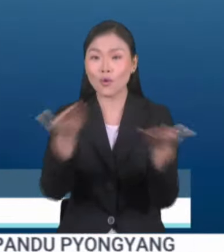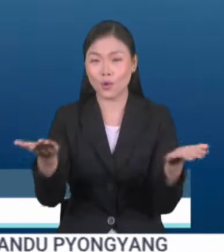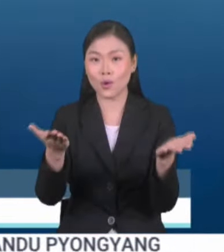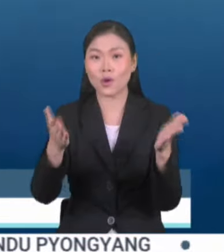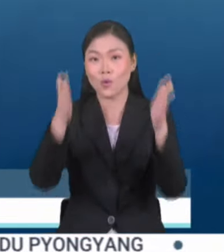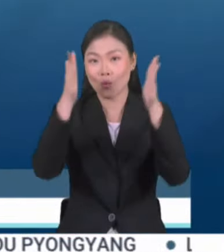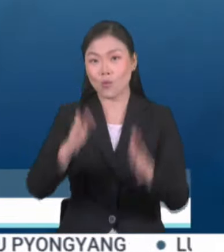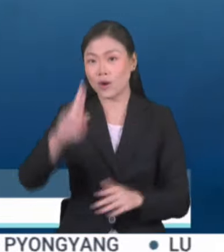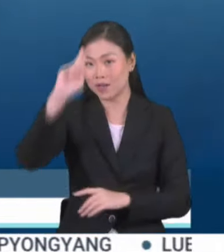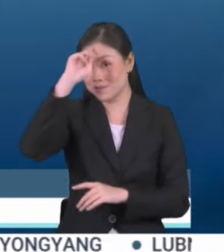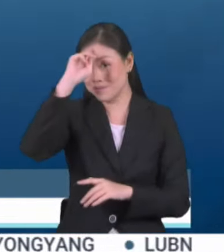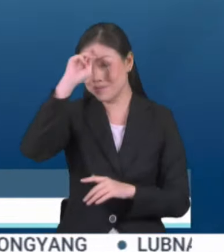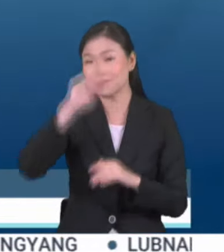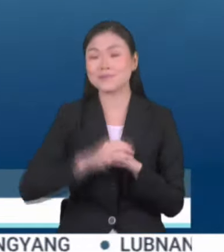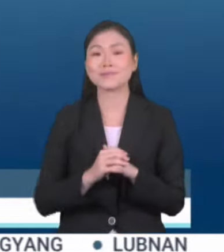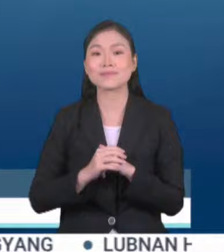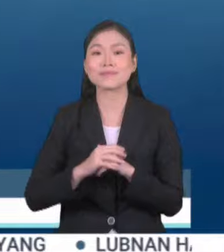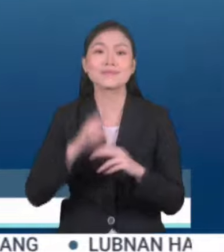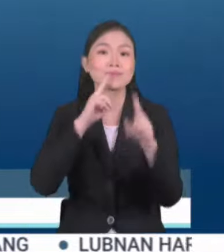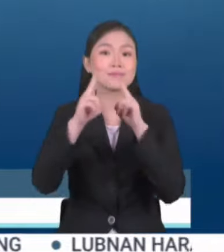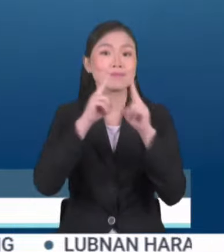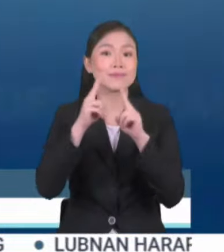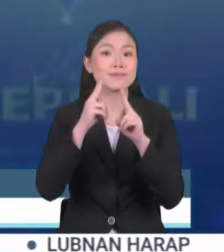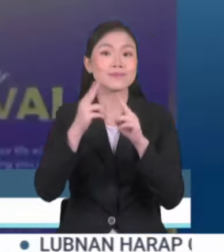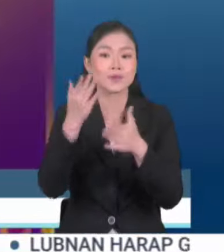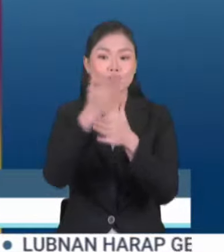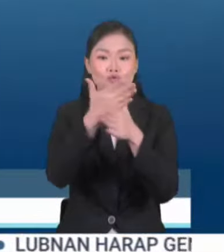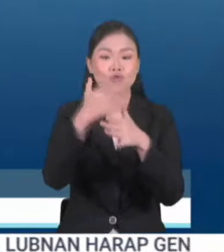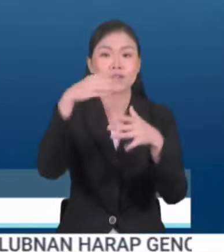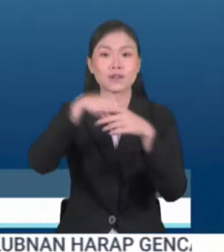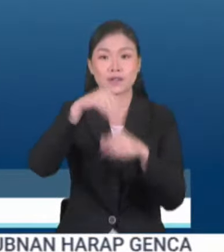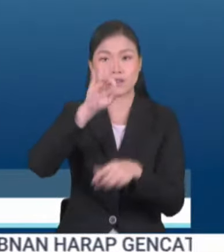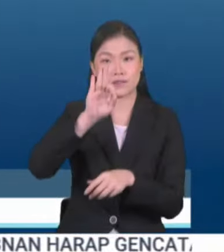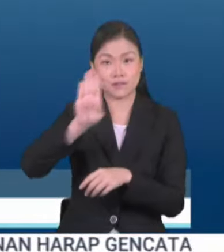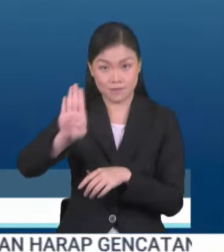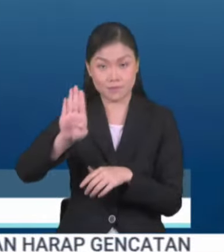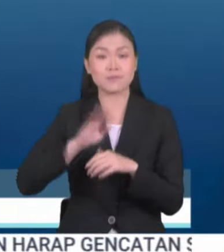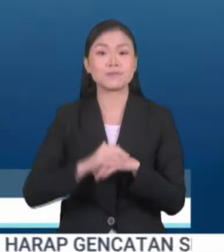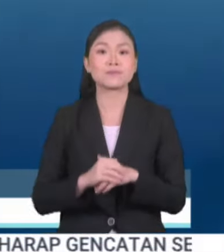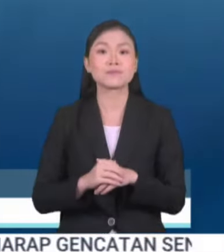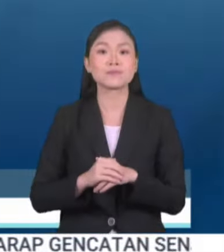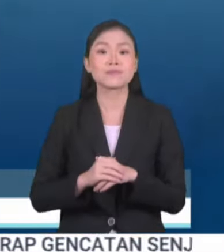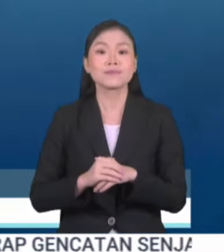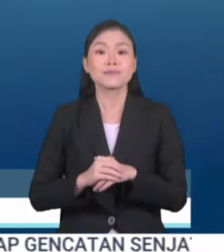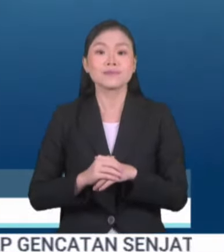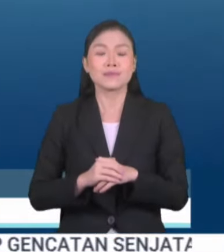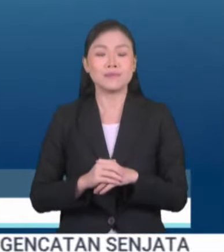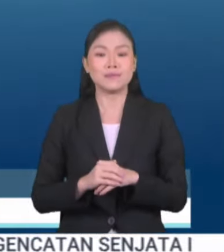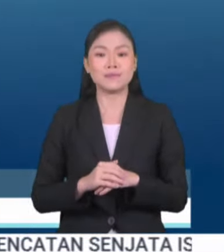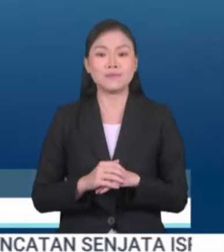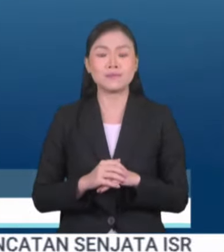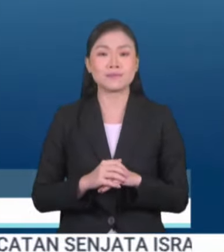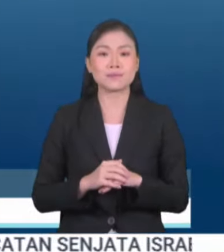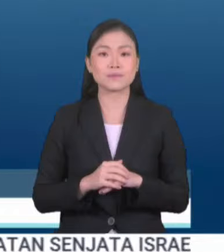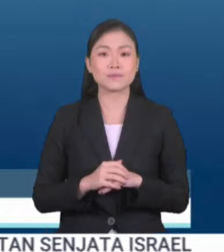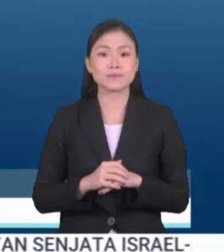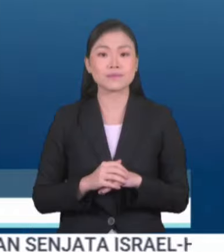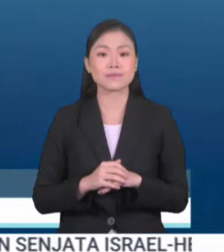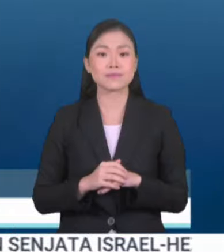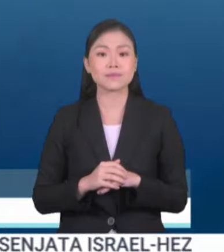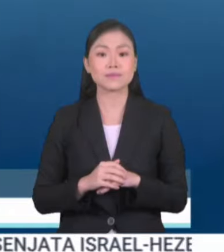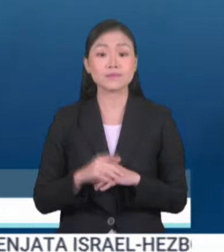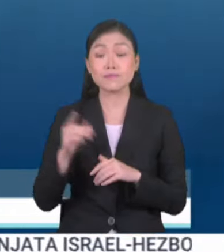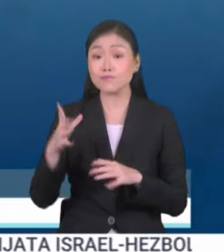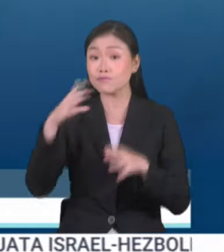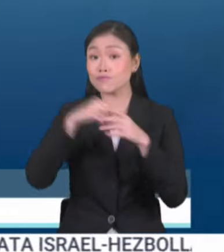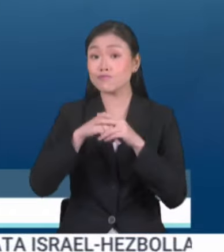Hindu di negara ini. Ucapan baginda berdua dikongsi dalam hantaran menerusi Facebook Sultan Ibrahim Sultan Iskandar.